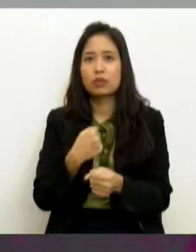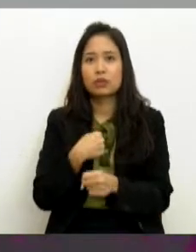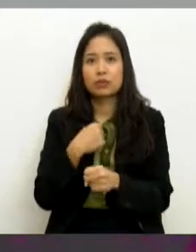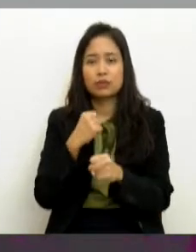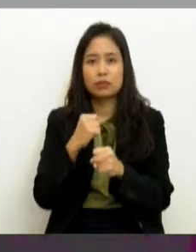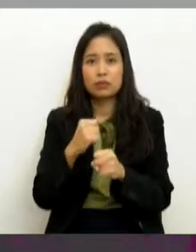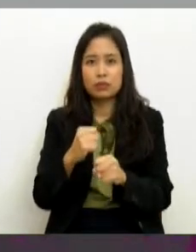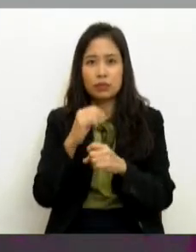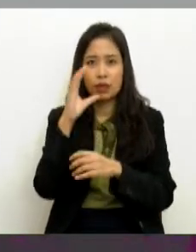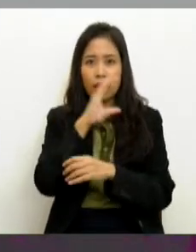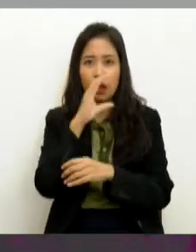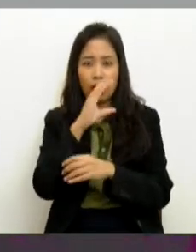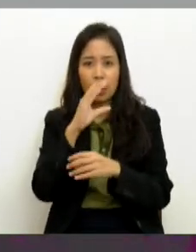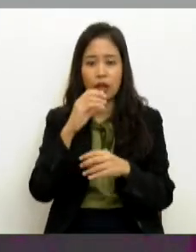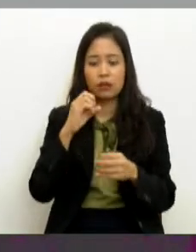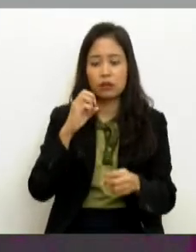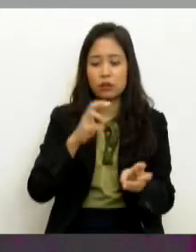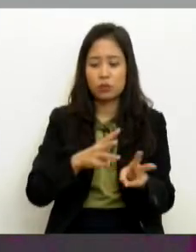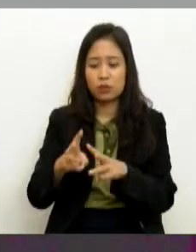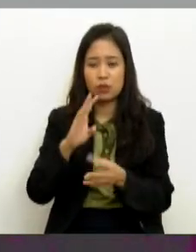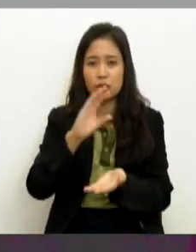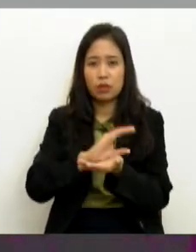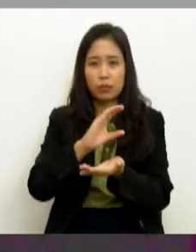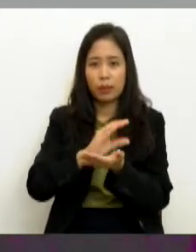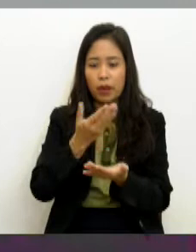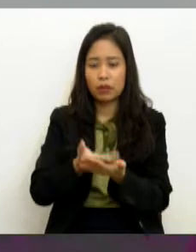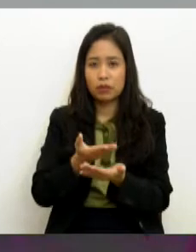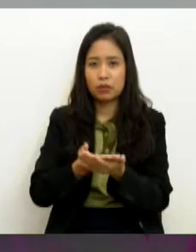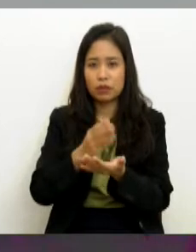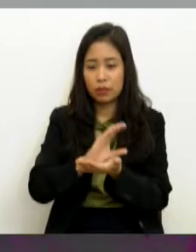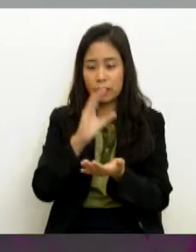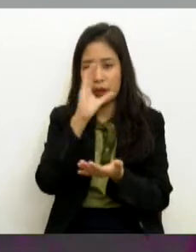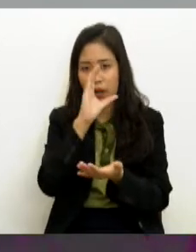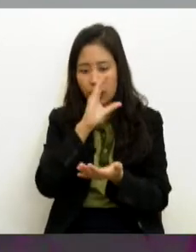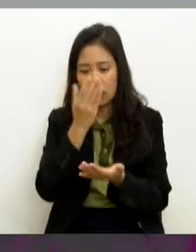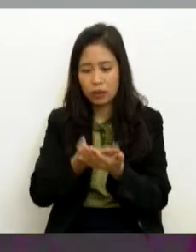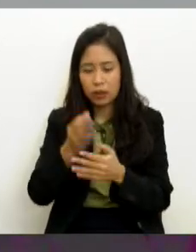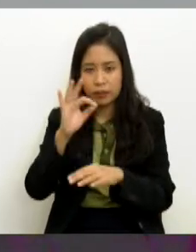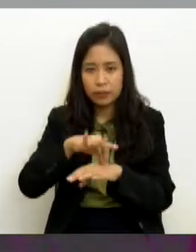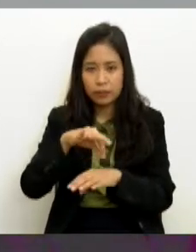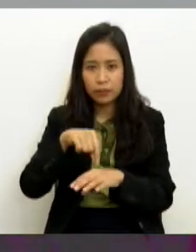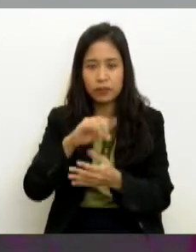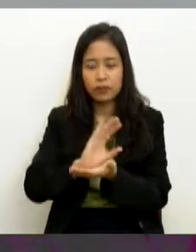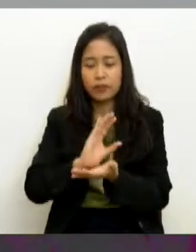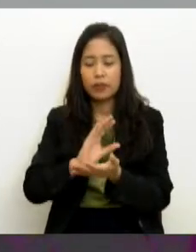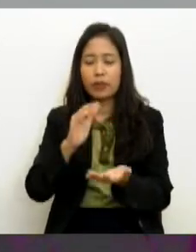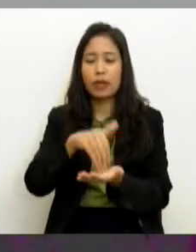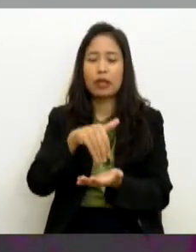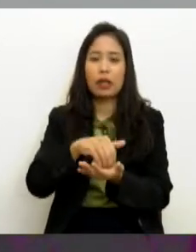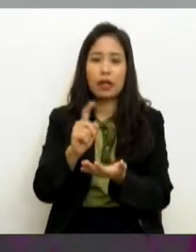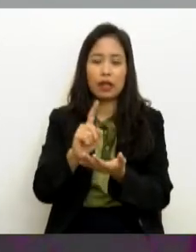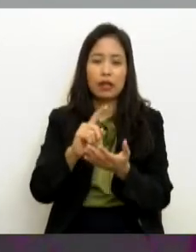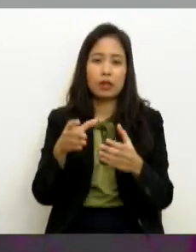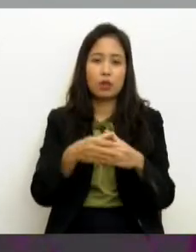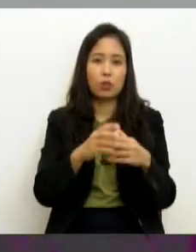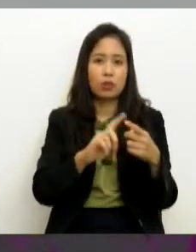ญในเรื่องการขอตั้งงบประมาณในการจัดสรรขอตั้งงบประมาณคราวนี้นะครับมีอยู่3กลุ่มหลักๆด้วยกันนั่นคือกลุ่มที่